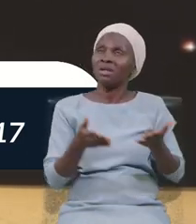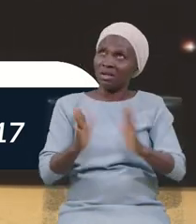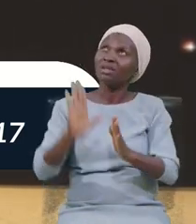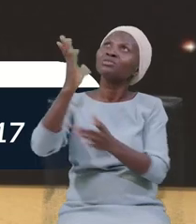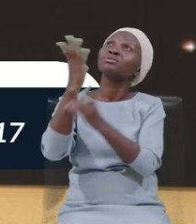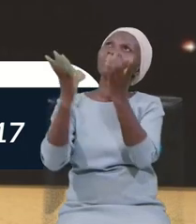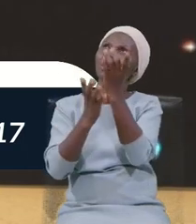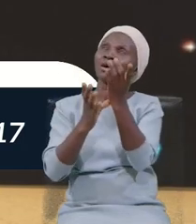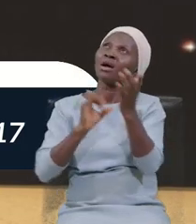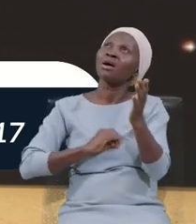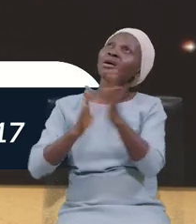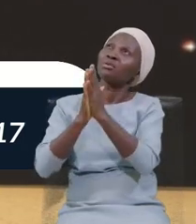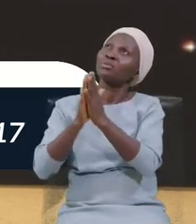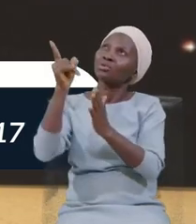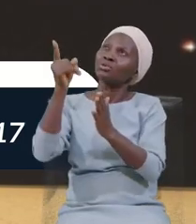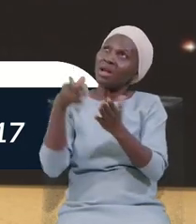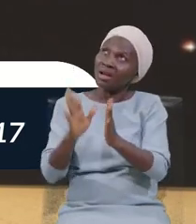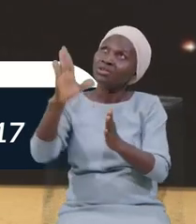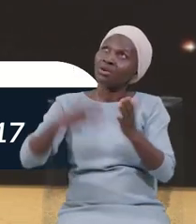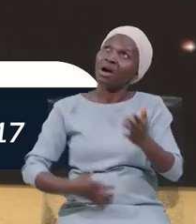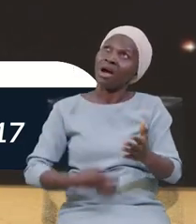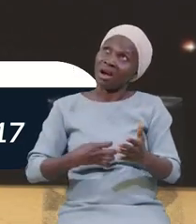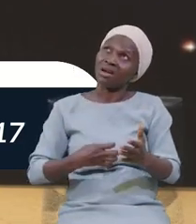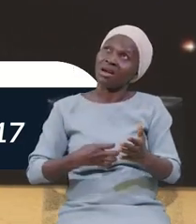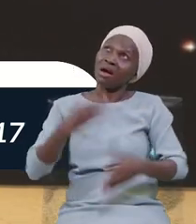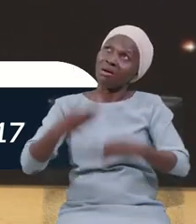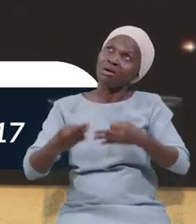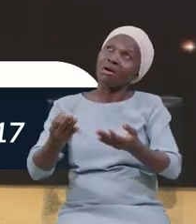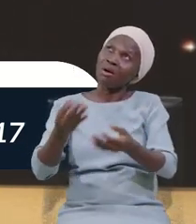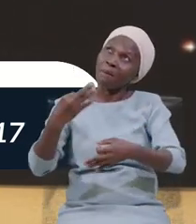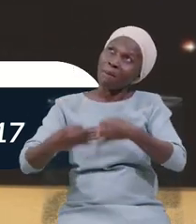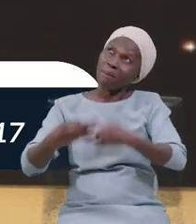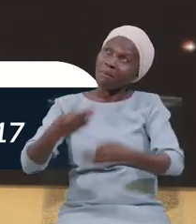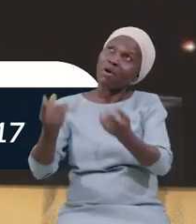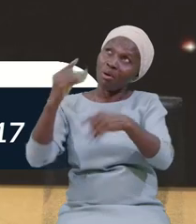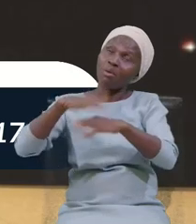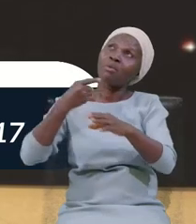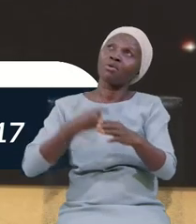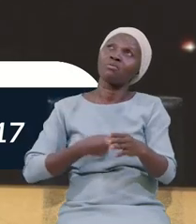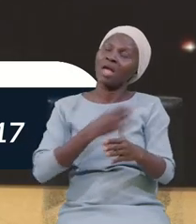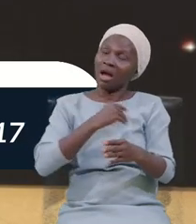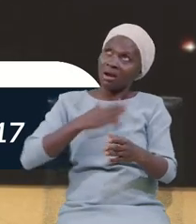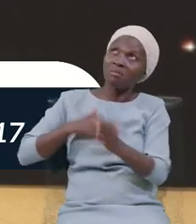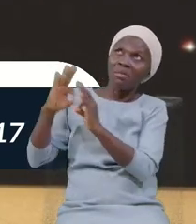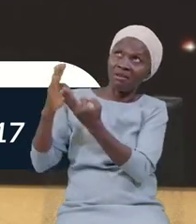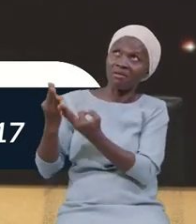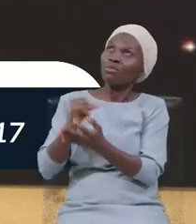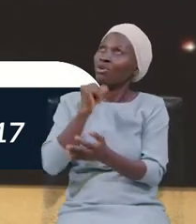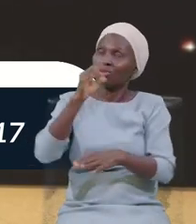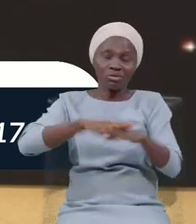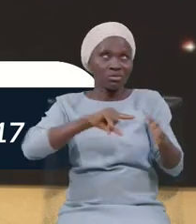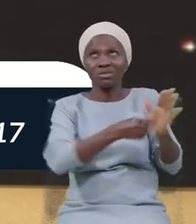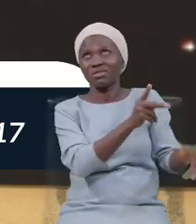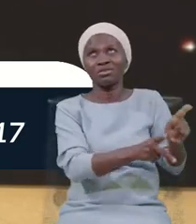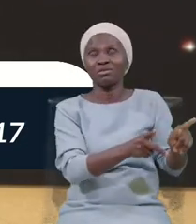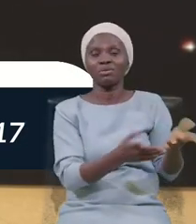ta main soit donc sur moi et sur la maison de mon père, et qu'elle ne fasse point une